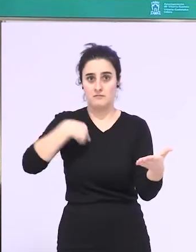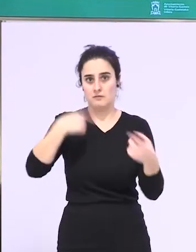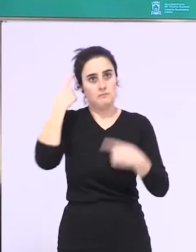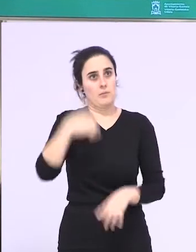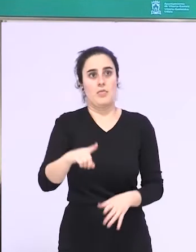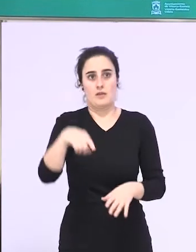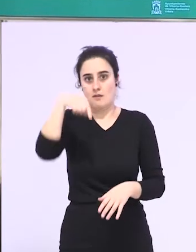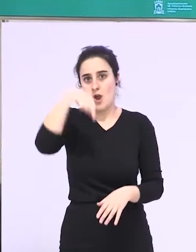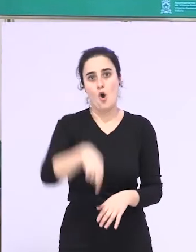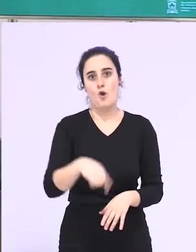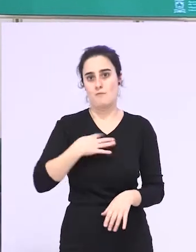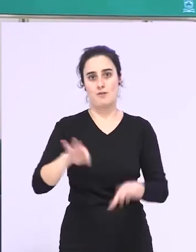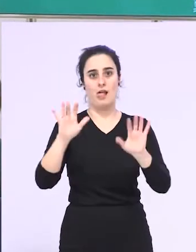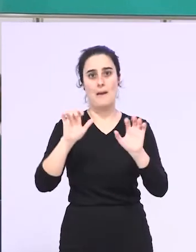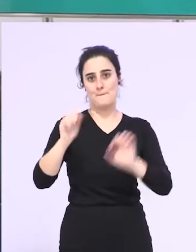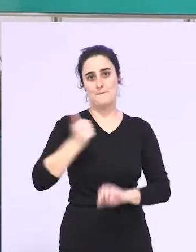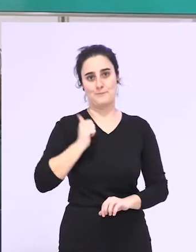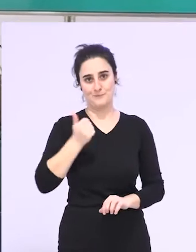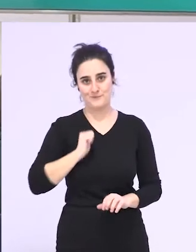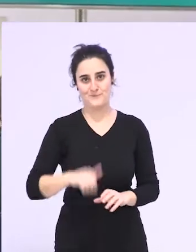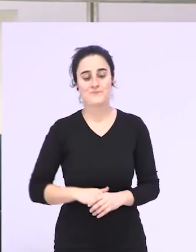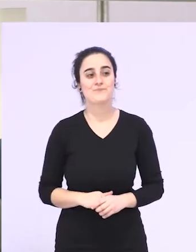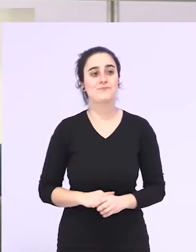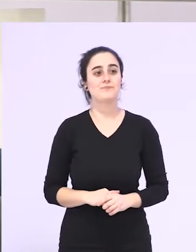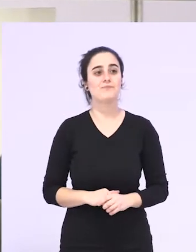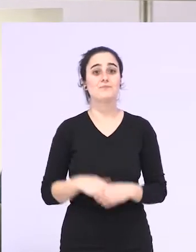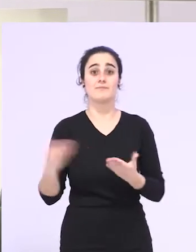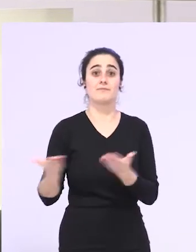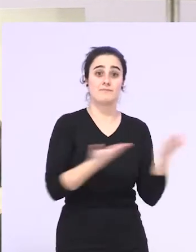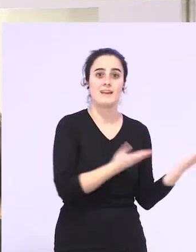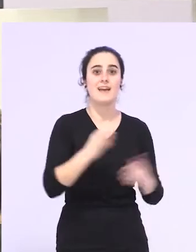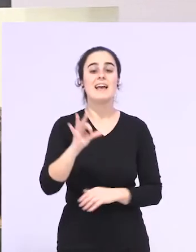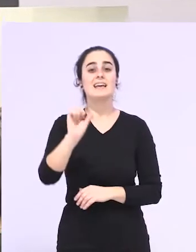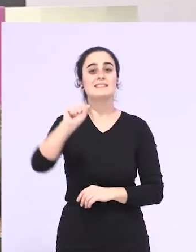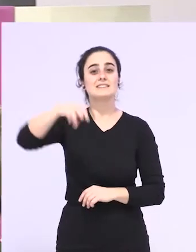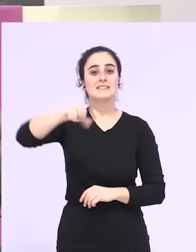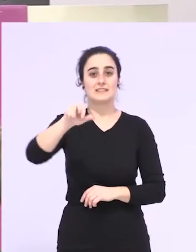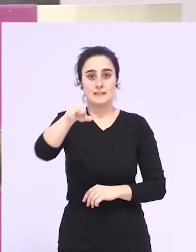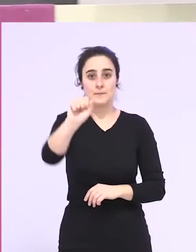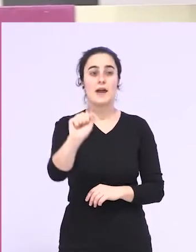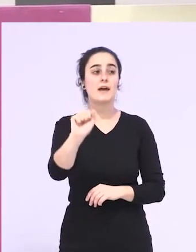nengoelako asko ikasiko nuelako. Eta hemen duzu Samara Belte,